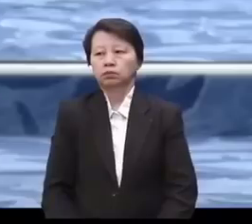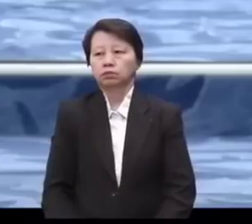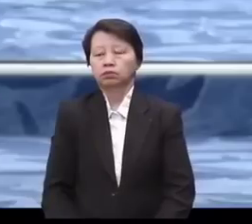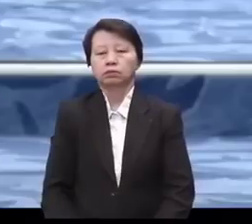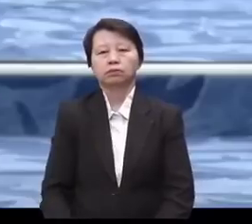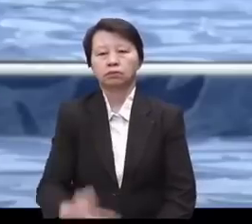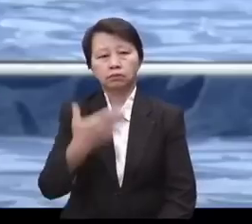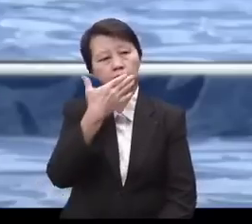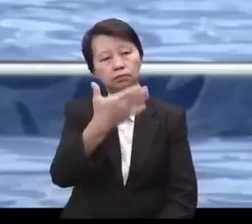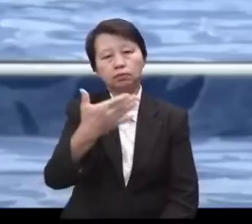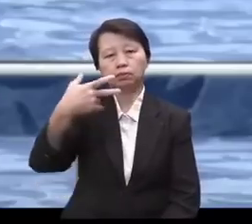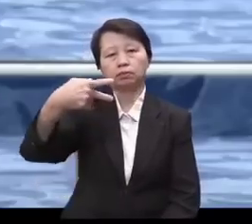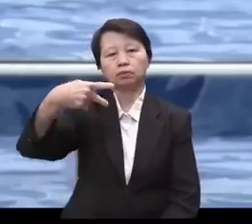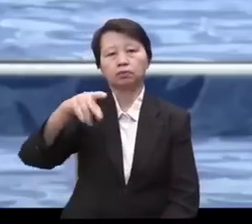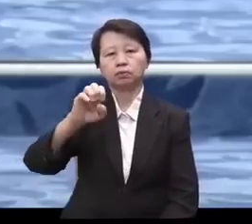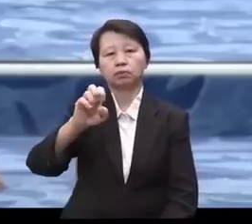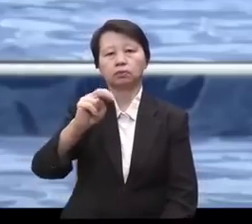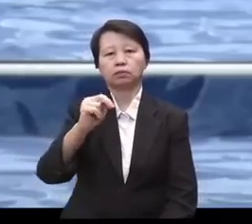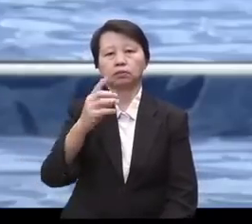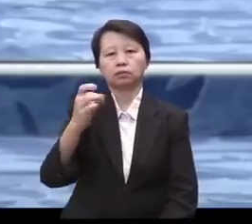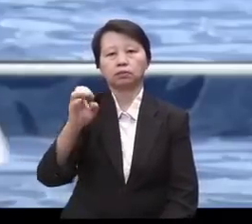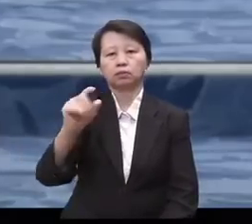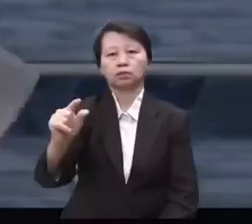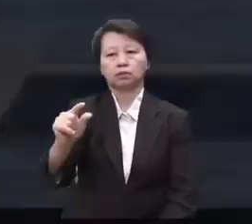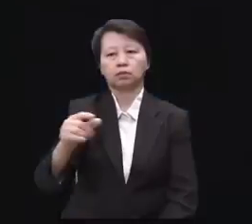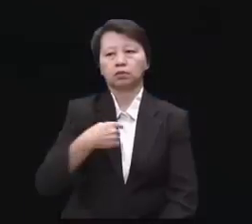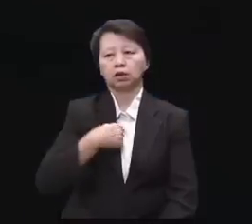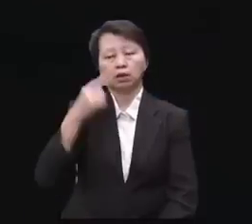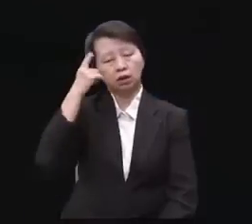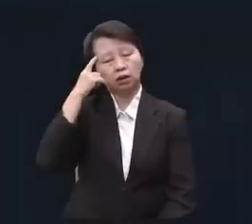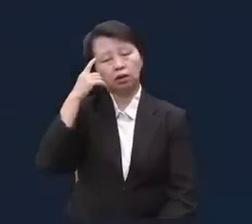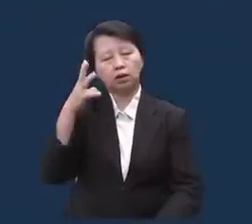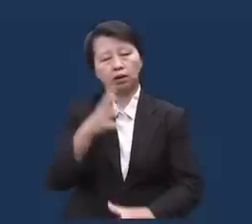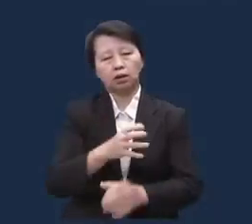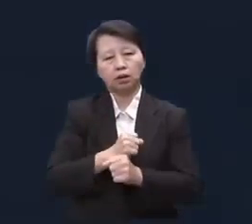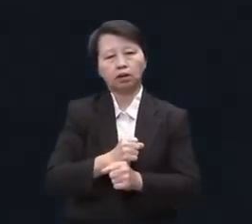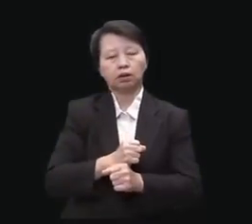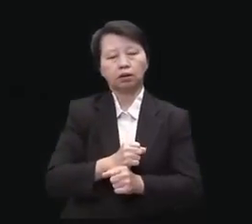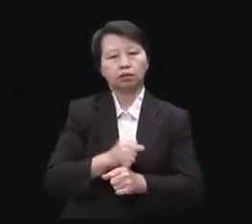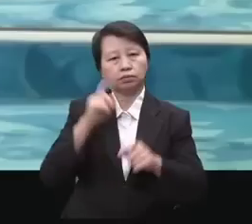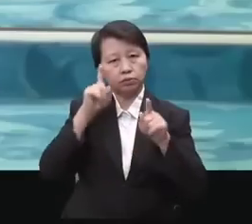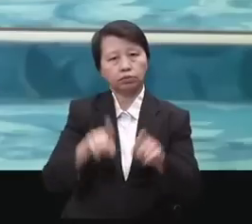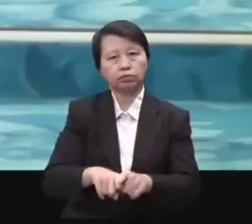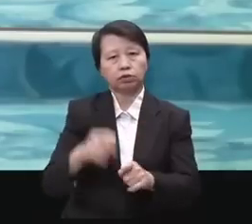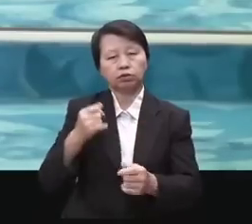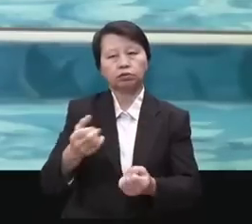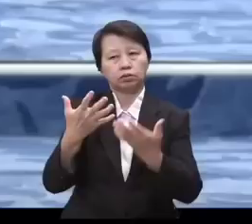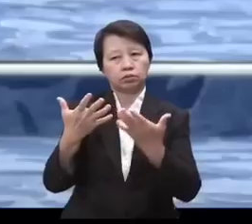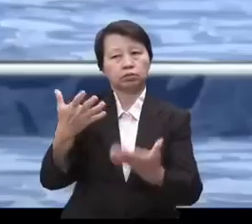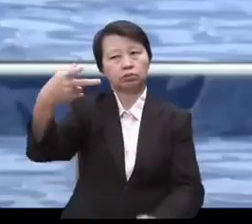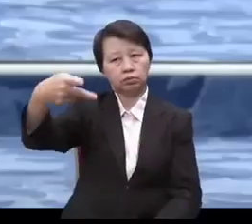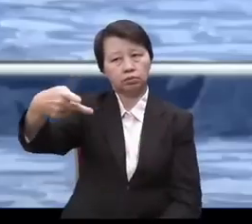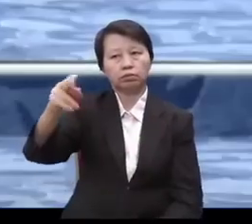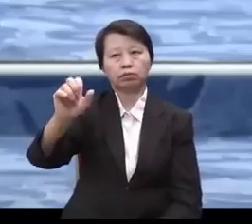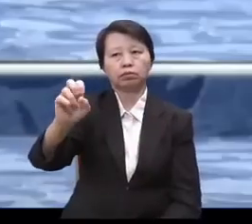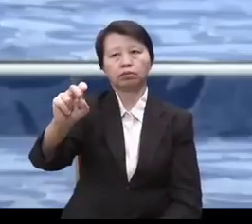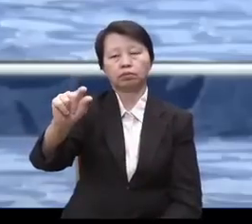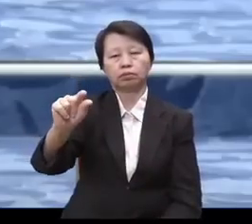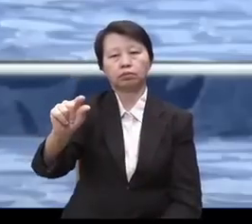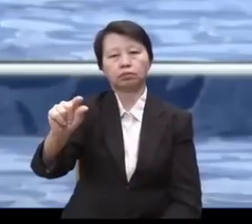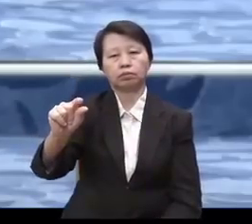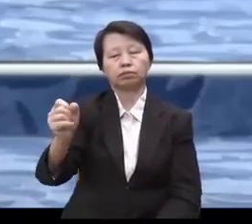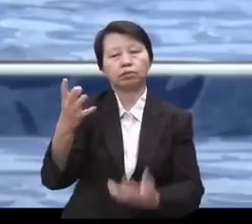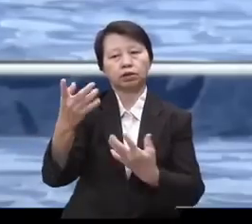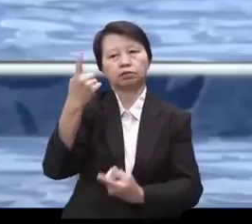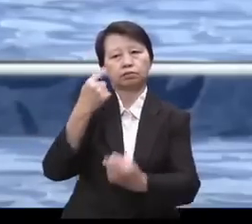Terima kasih Pendang. Saya pun ambil keputusan melayan kerana saya lihat Pendang banyak kali kemukakan